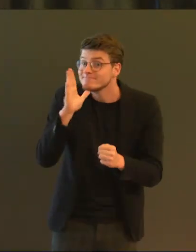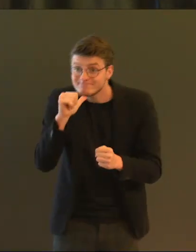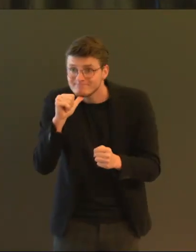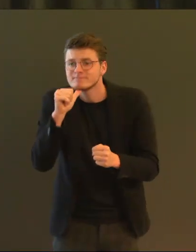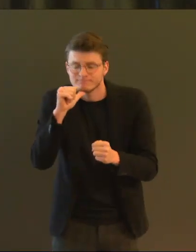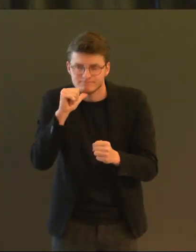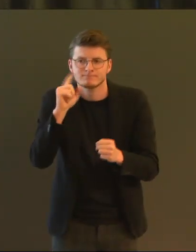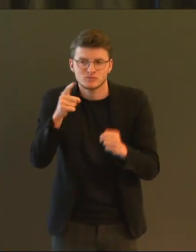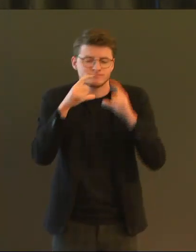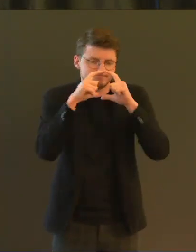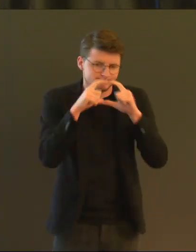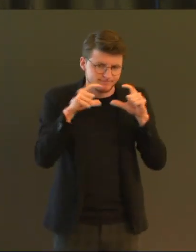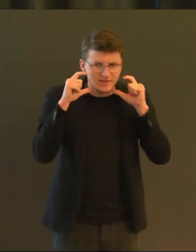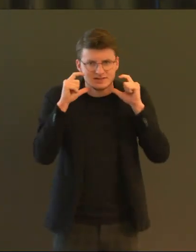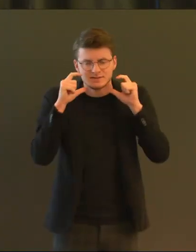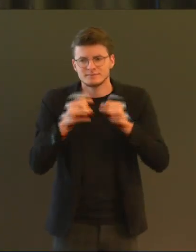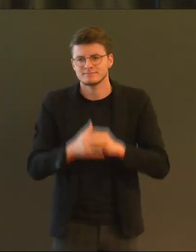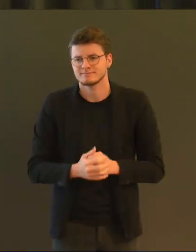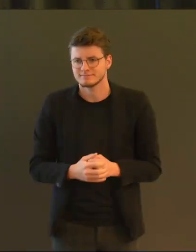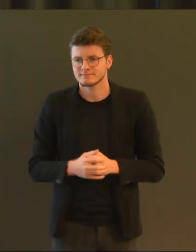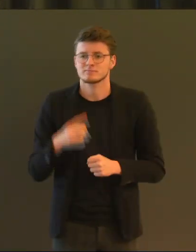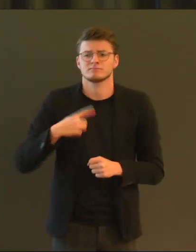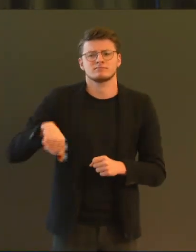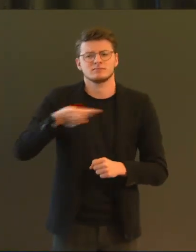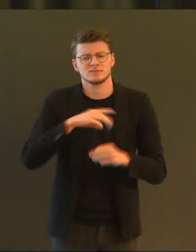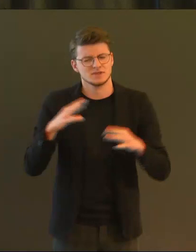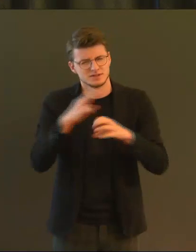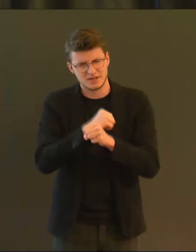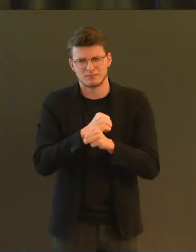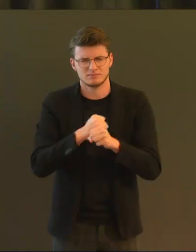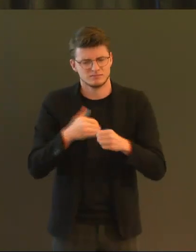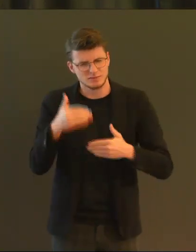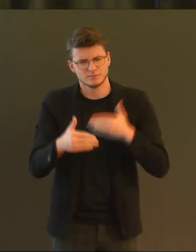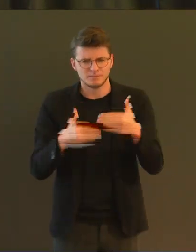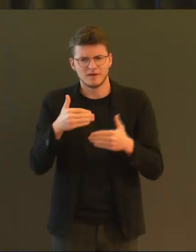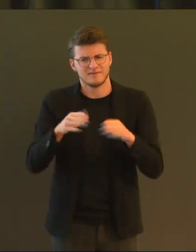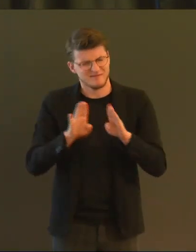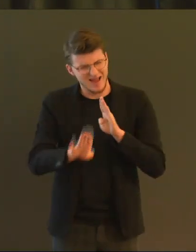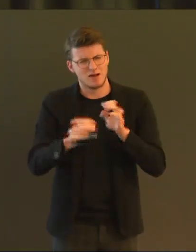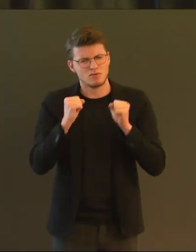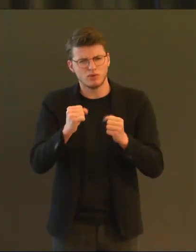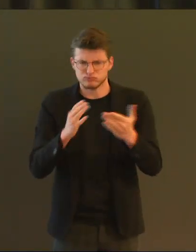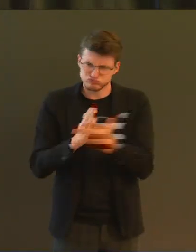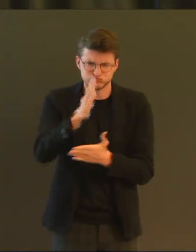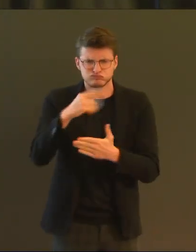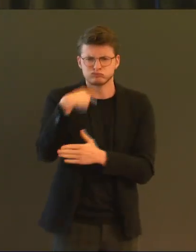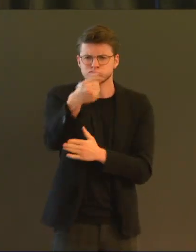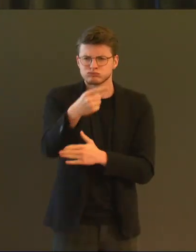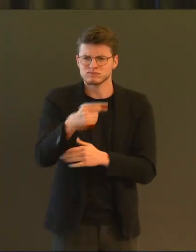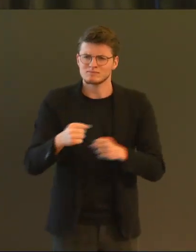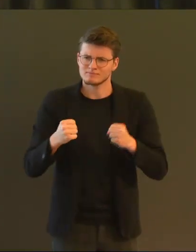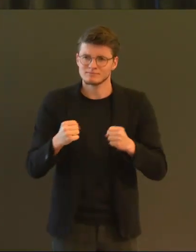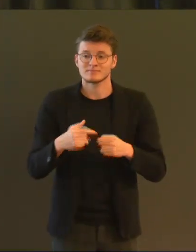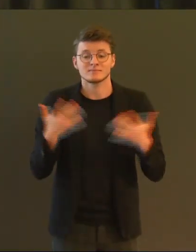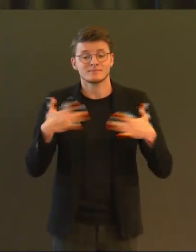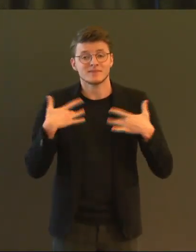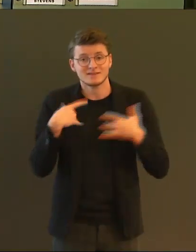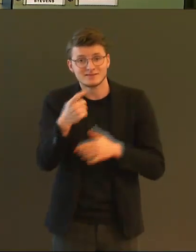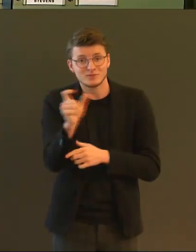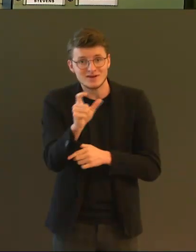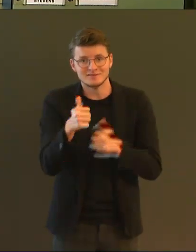mondmasker. Samen gaan we stap voor stap veilig vooruit. Ik wens u een prettig weekend.